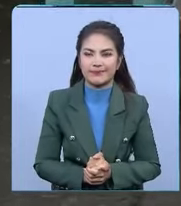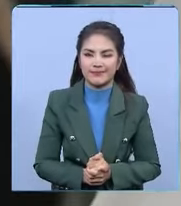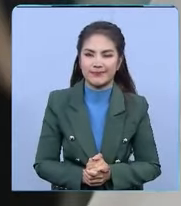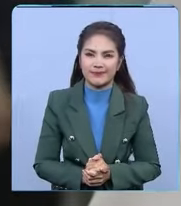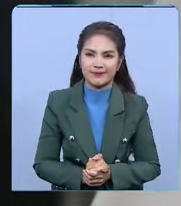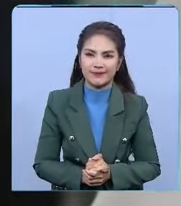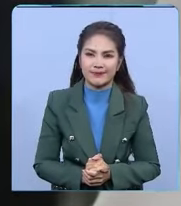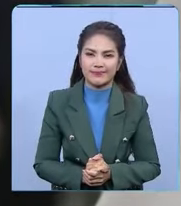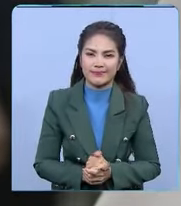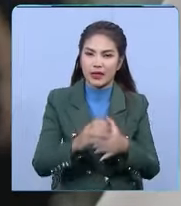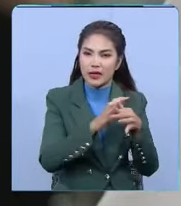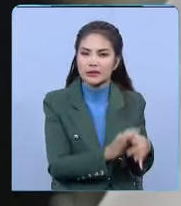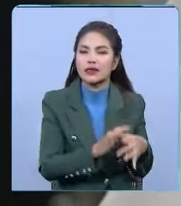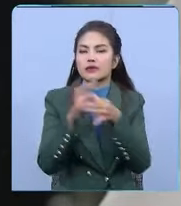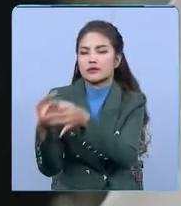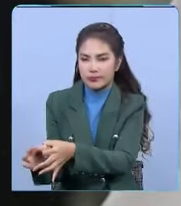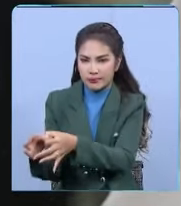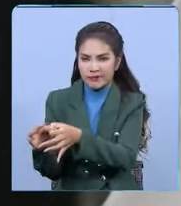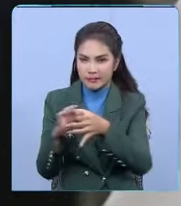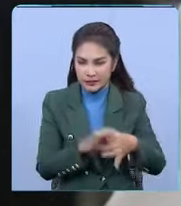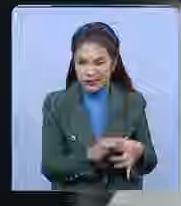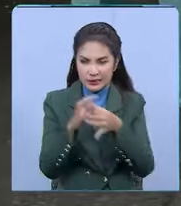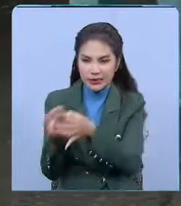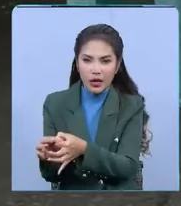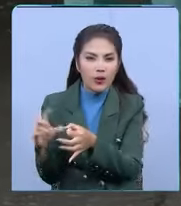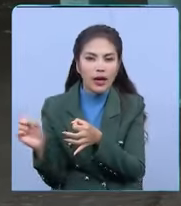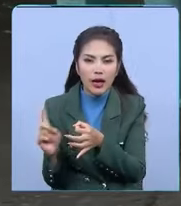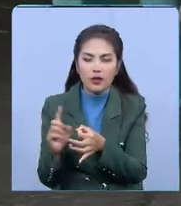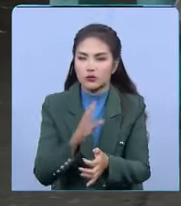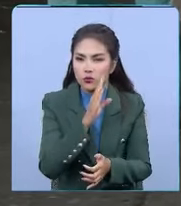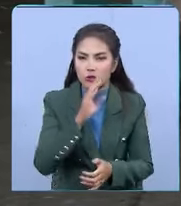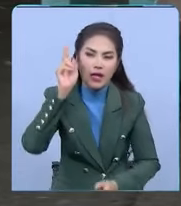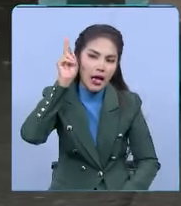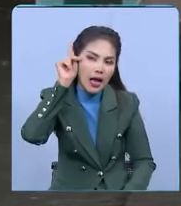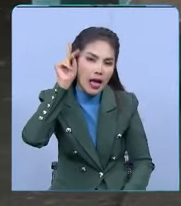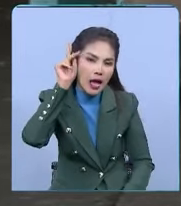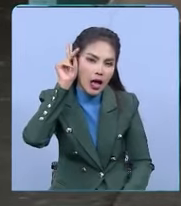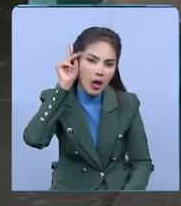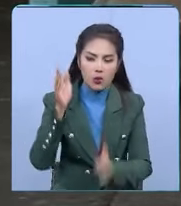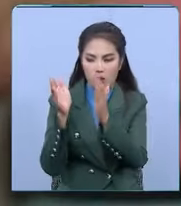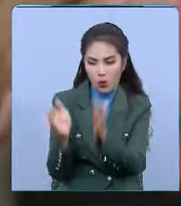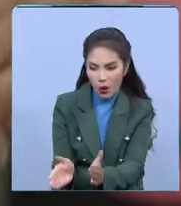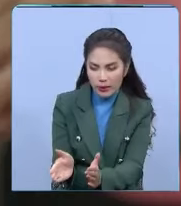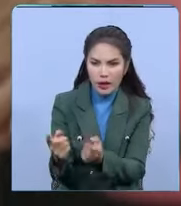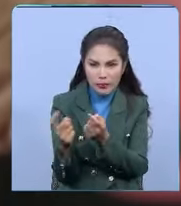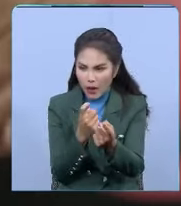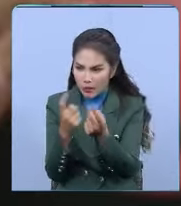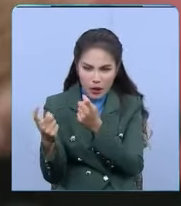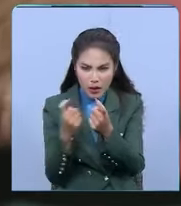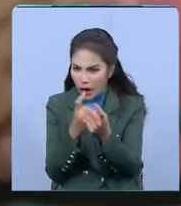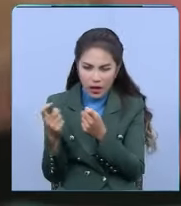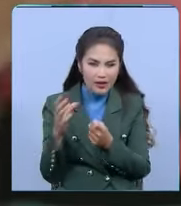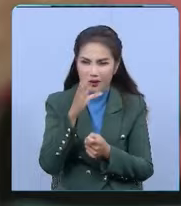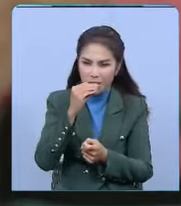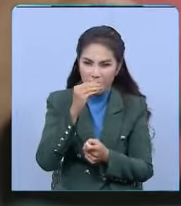มันเลยลิงก์ไปถึงมันเลยเชื่อมโยงถึงเรื่องนี้ด้วยไหมครับว่าเวลานักข่าวถามลุงป้อมเนี่ยฮะมันจะมีวลีเด็ดเลยซึ่งลุงป้อมน่า